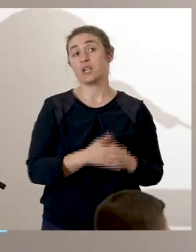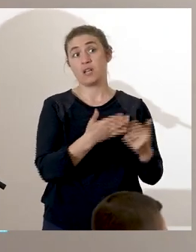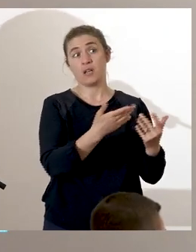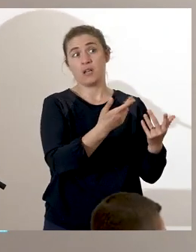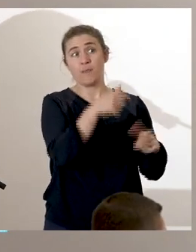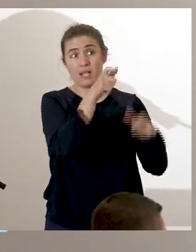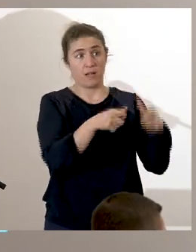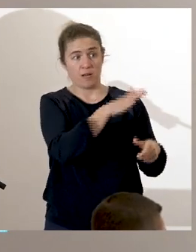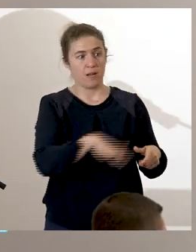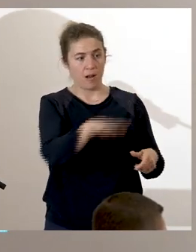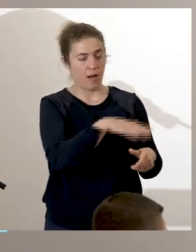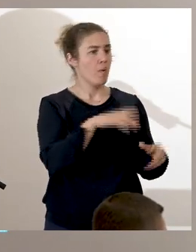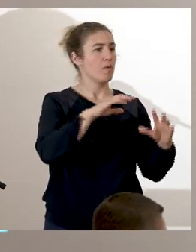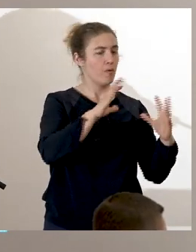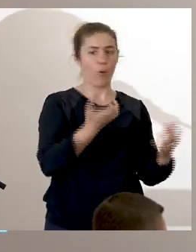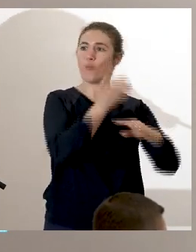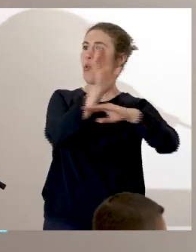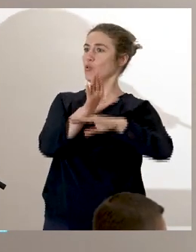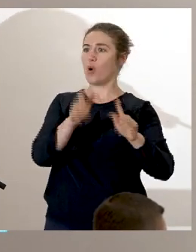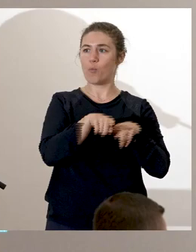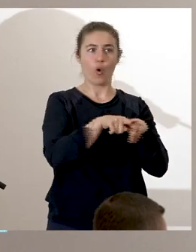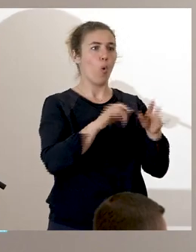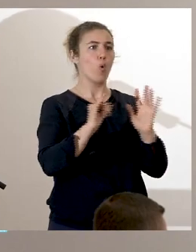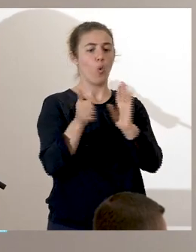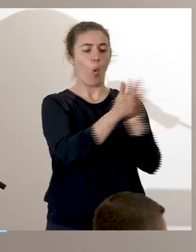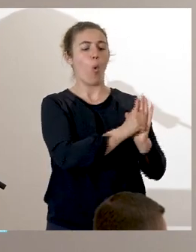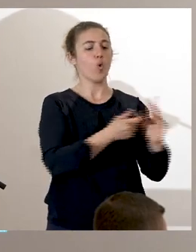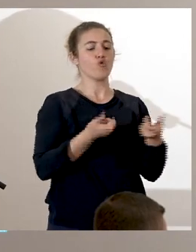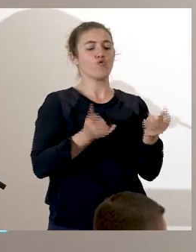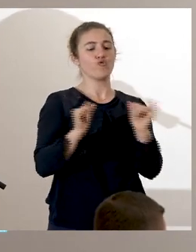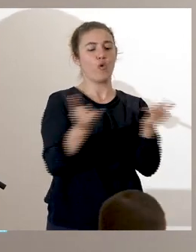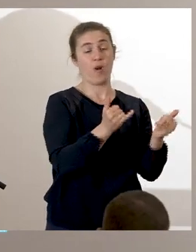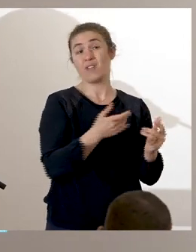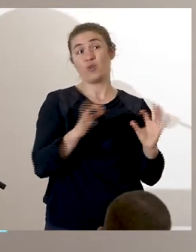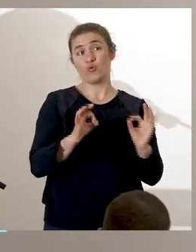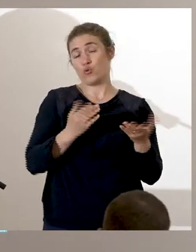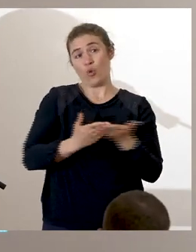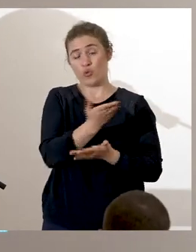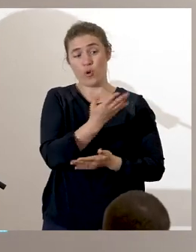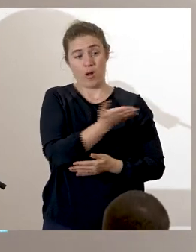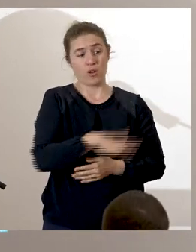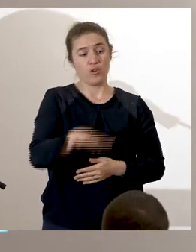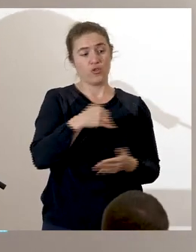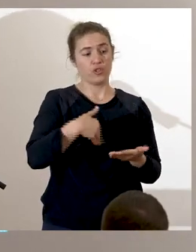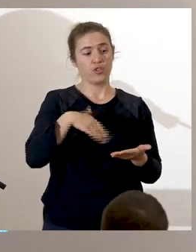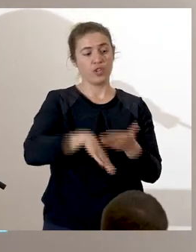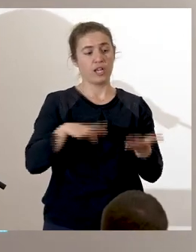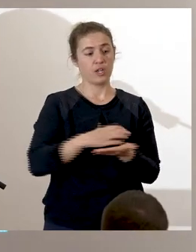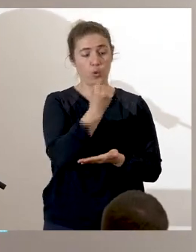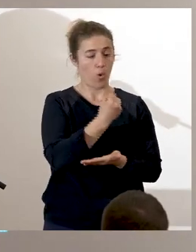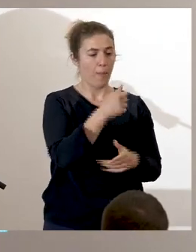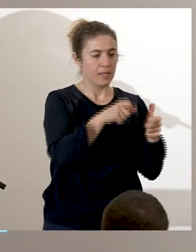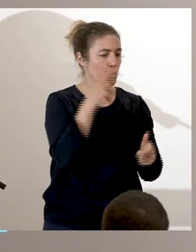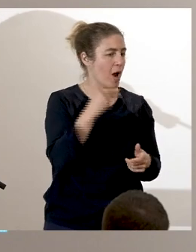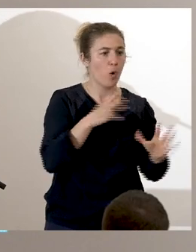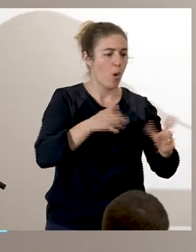différence nous renseigne ici sur la façon dont étaient perçus ces engagés africains dans la société réunionnaise post-abolitionniste,